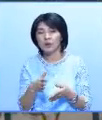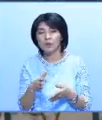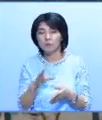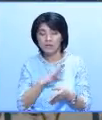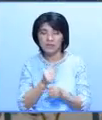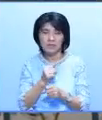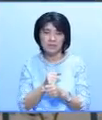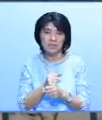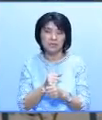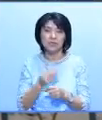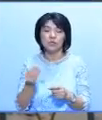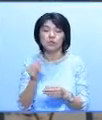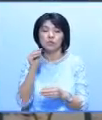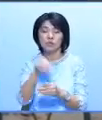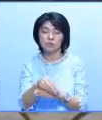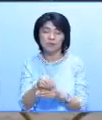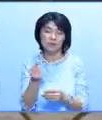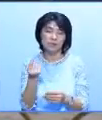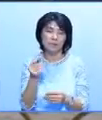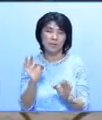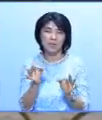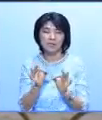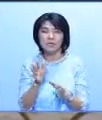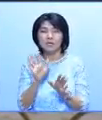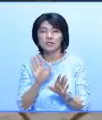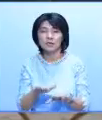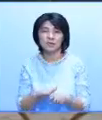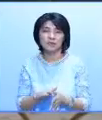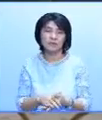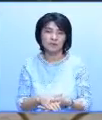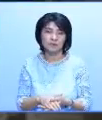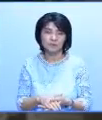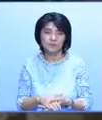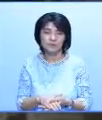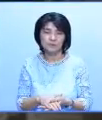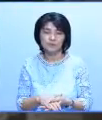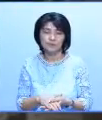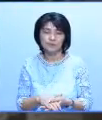орнатылған. Қосымша жұмыс тобы біртіндеп шамдарды іске қосып жатыр. Бірақ енді мынау